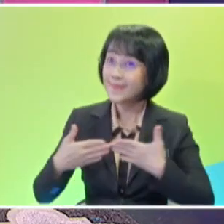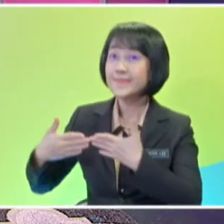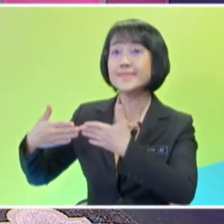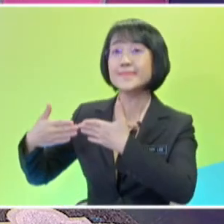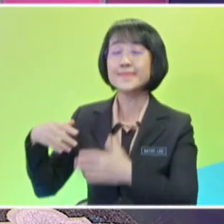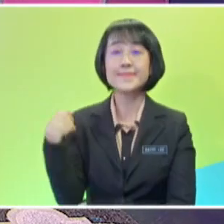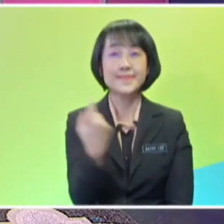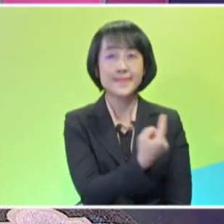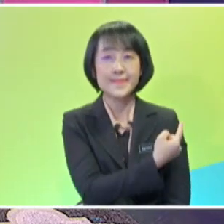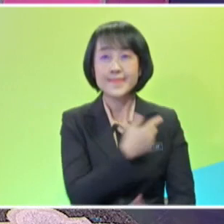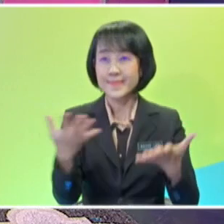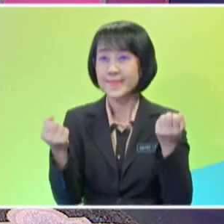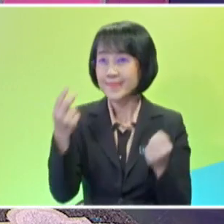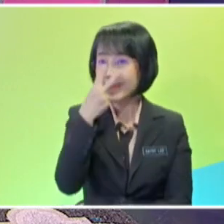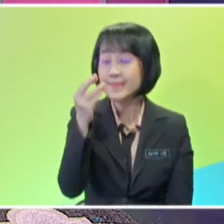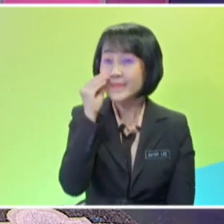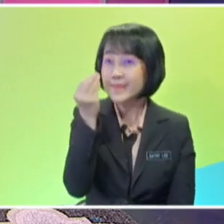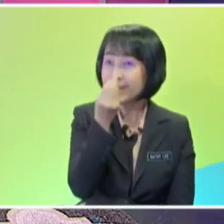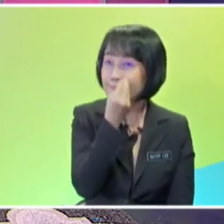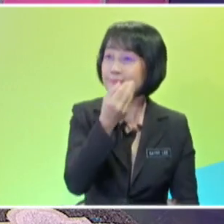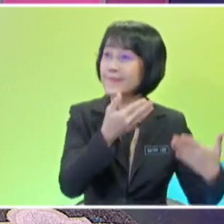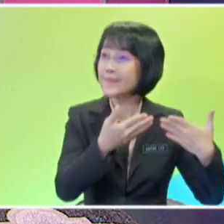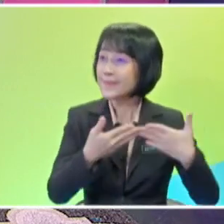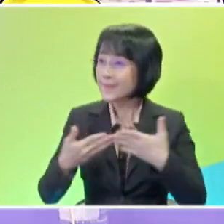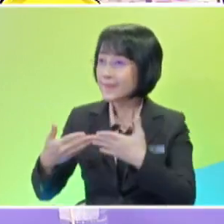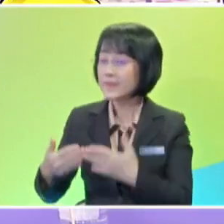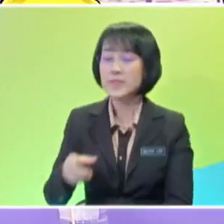kita ndak tengok bunga yang seterusnya